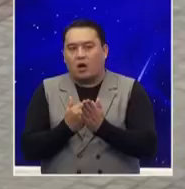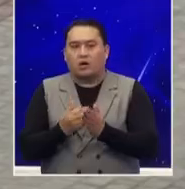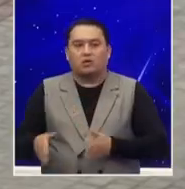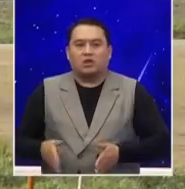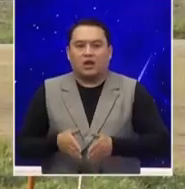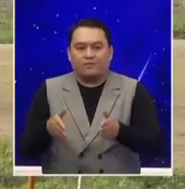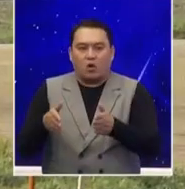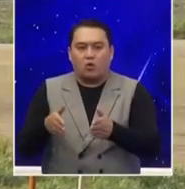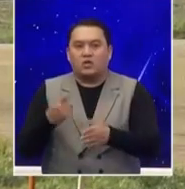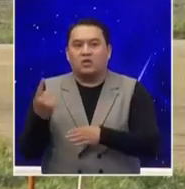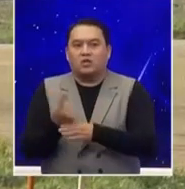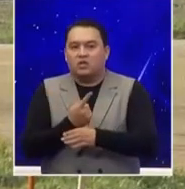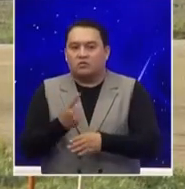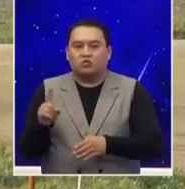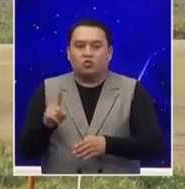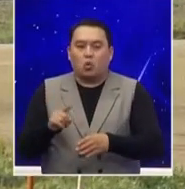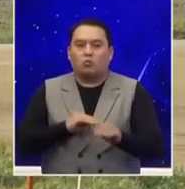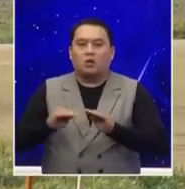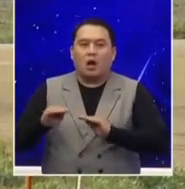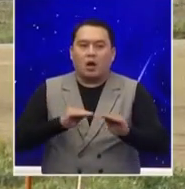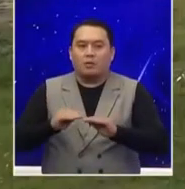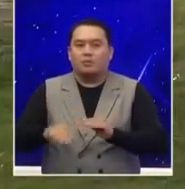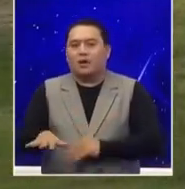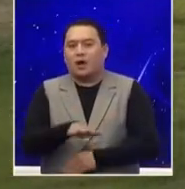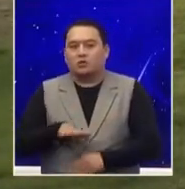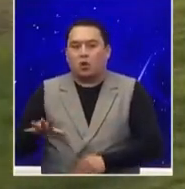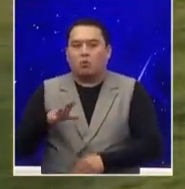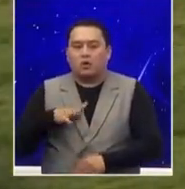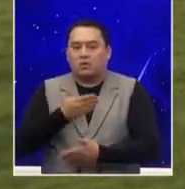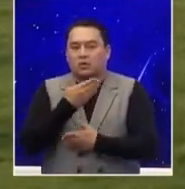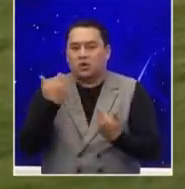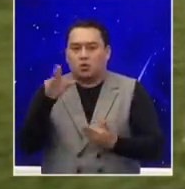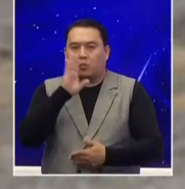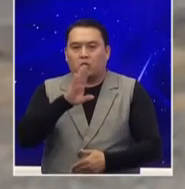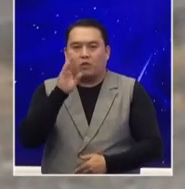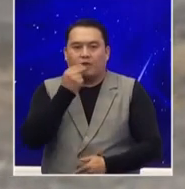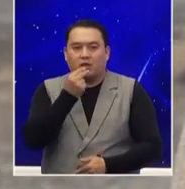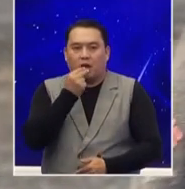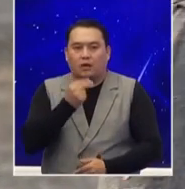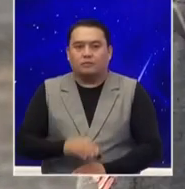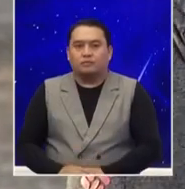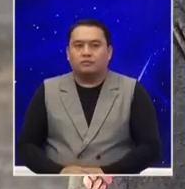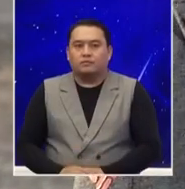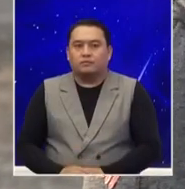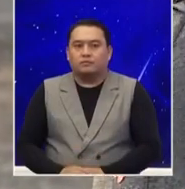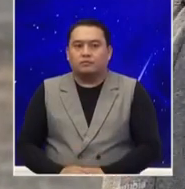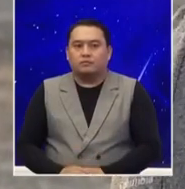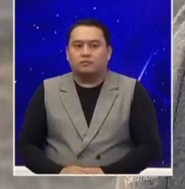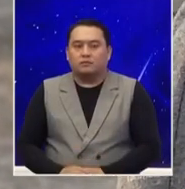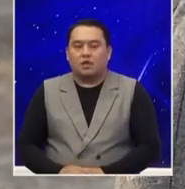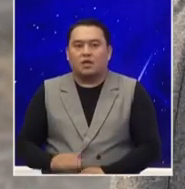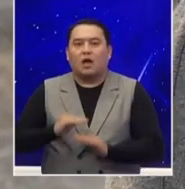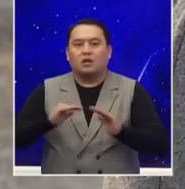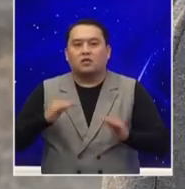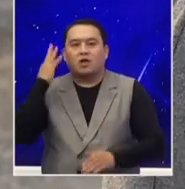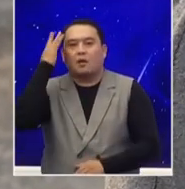освещение единственная загвоздка и благоустройства прибрежной зоны было отсутствие питьевой воды лавке за литр резать без кино в